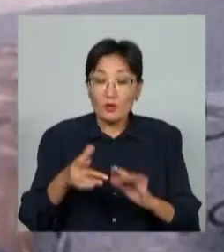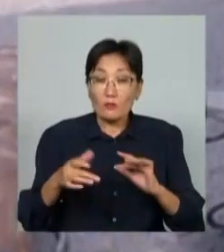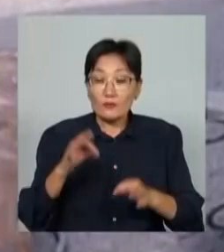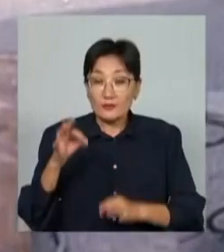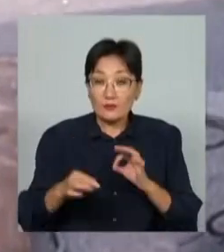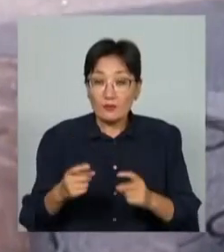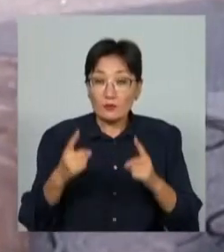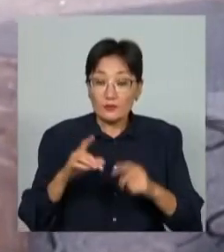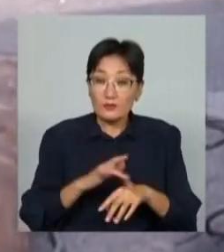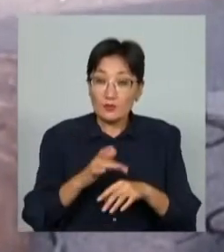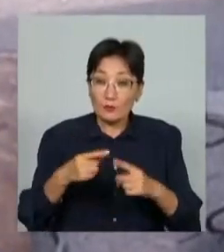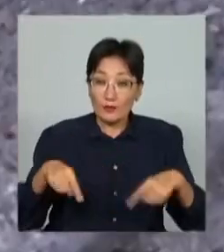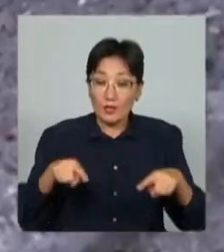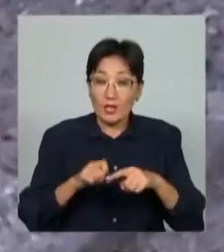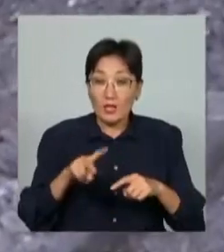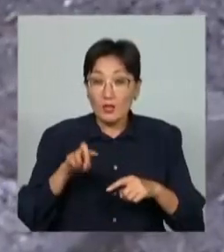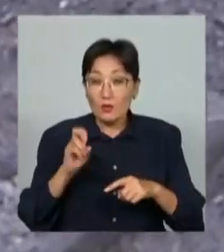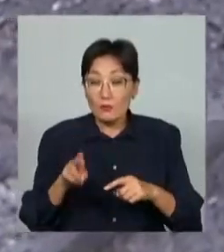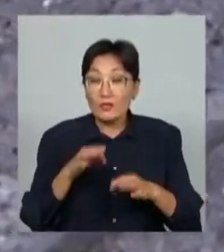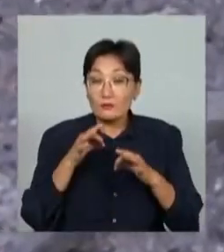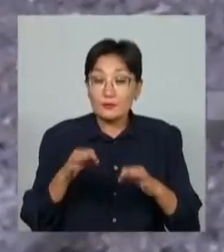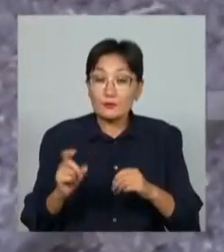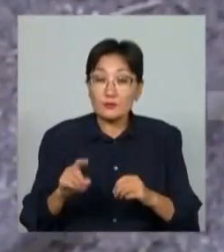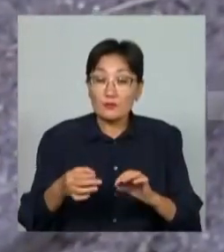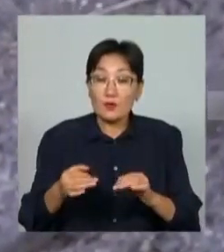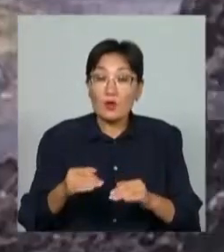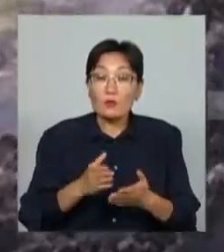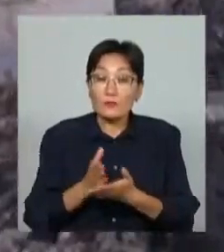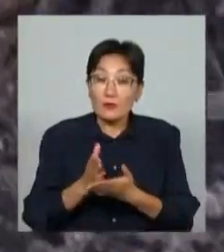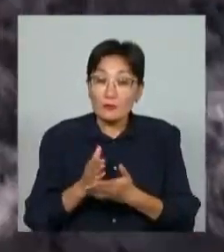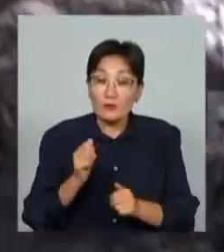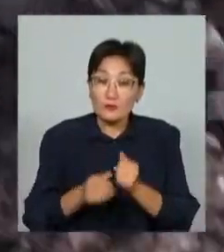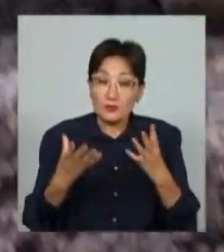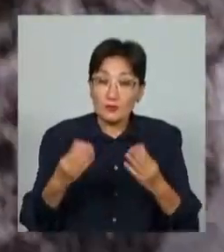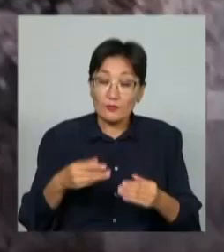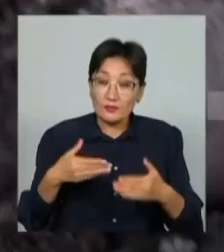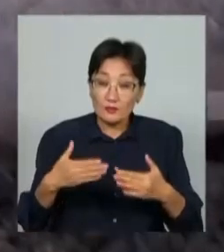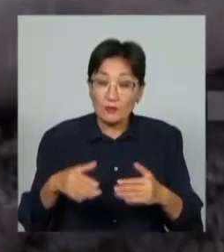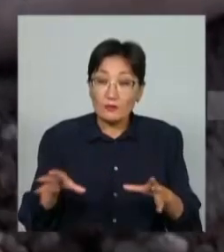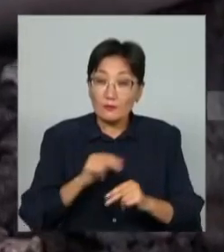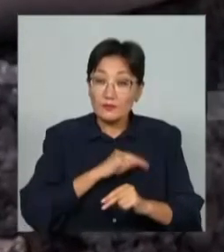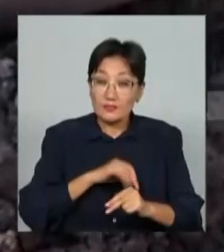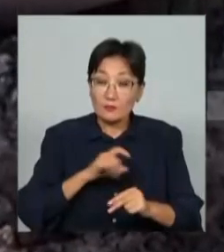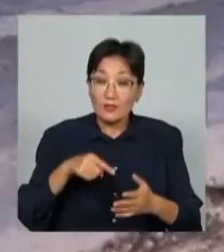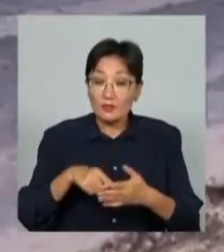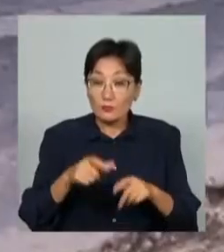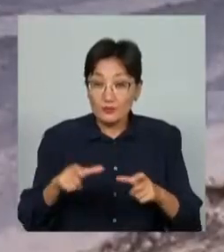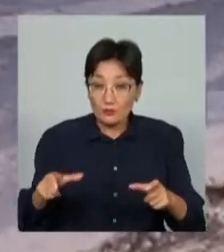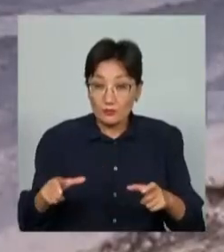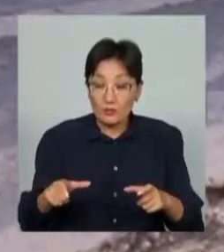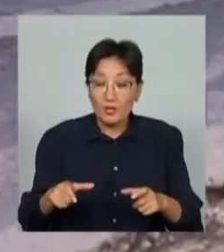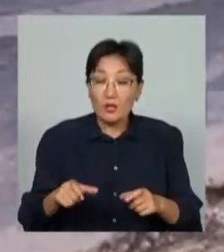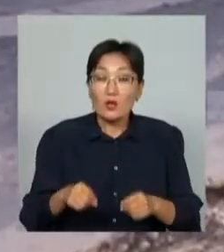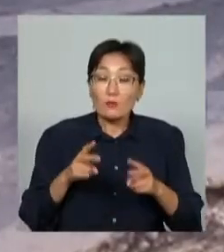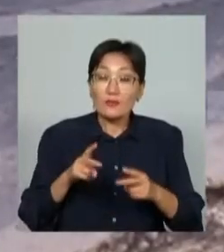крупного коммунального предприятия Алибек Шамет признается, что по долгу службы ежедневно общается как с коллегами, так и с горожанами. Поэтому